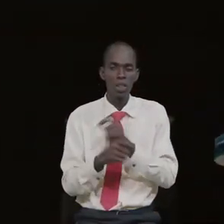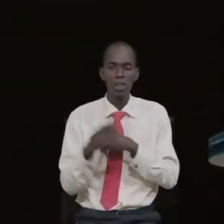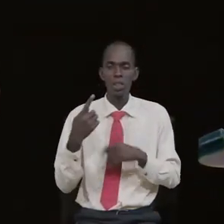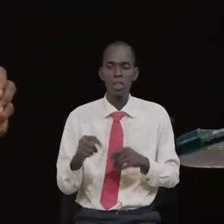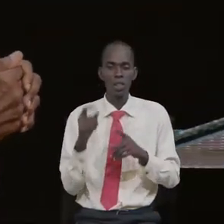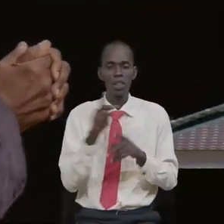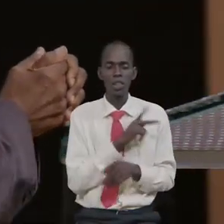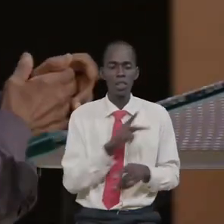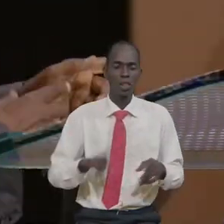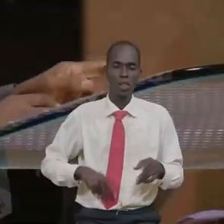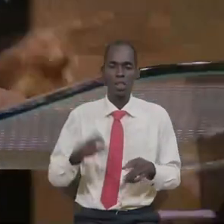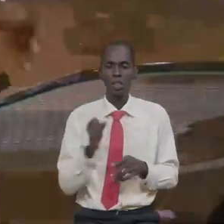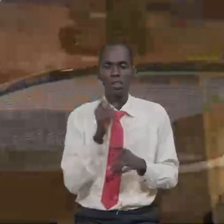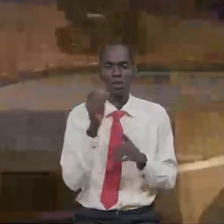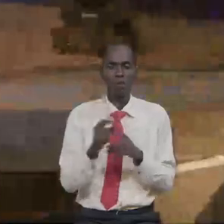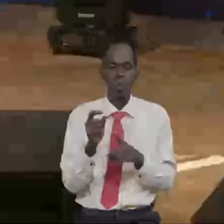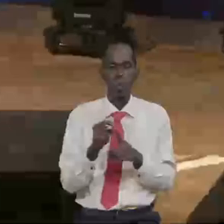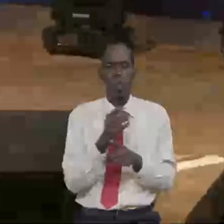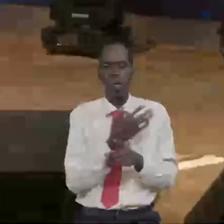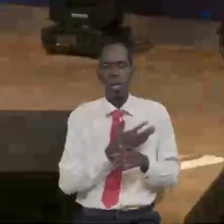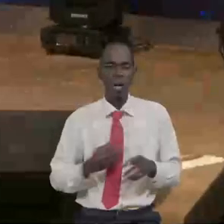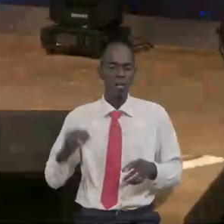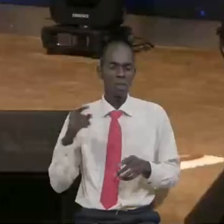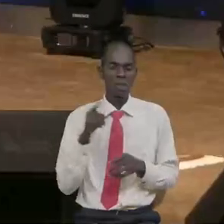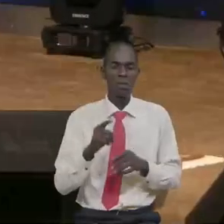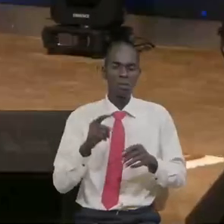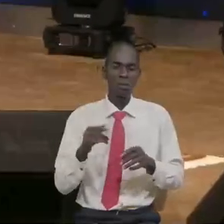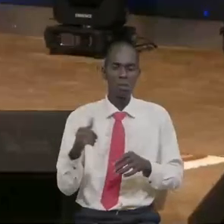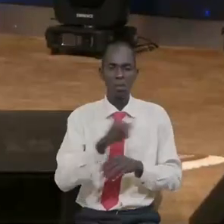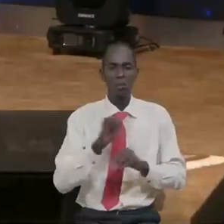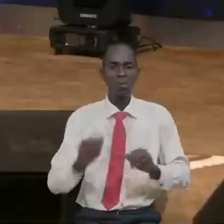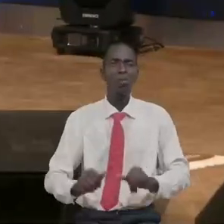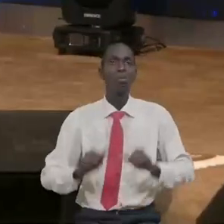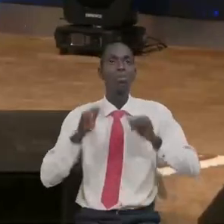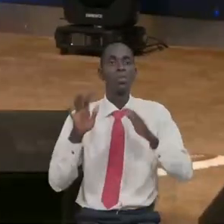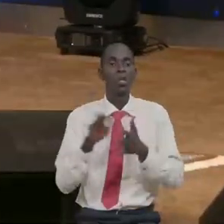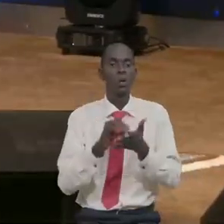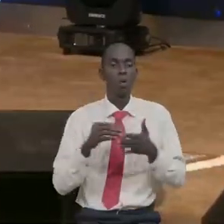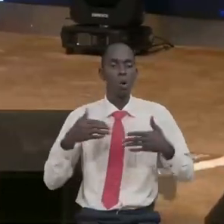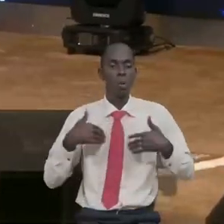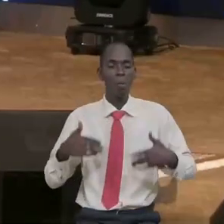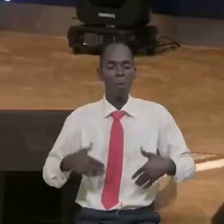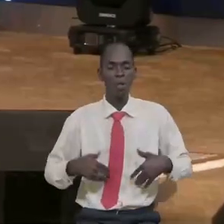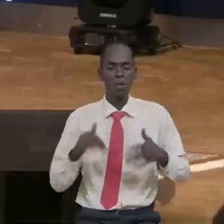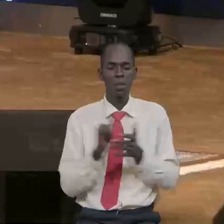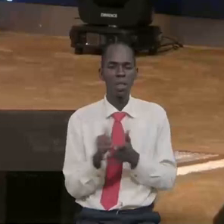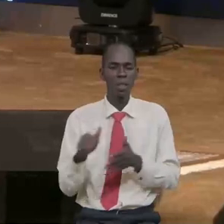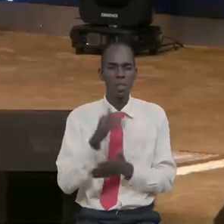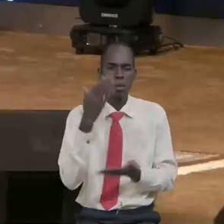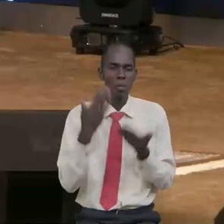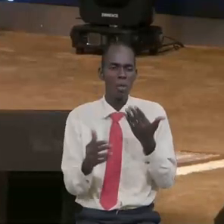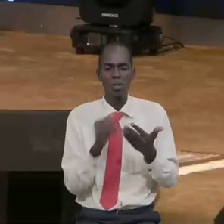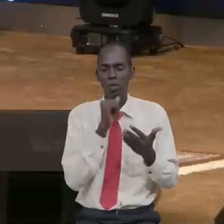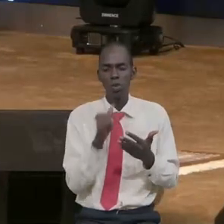Et ils ont violé l'ordre du roi et livré leur corps plutôt que de servir et